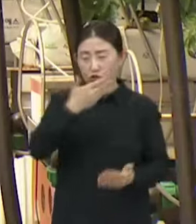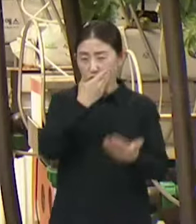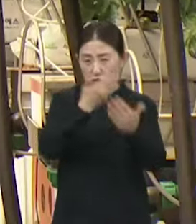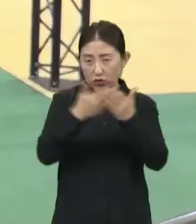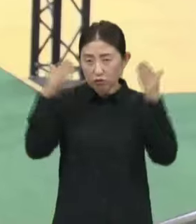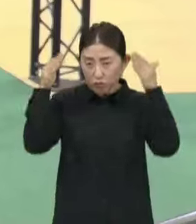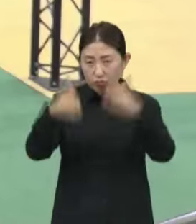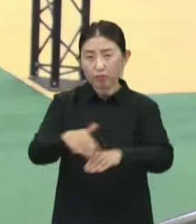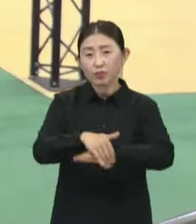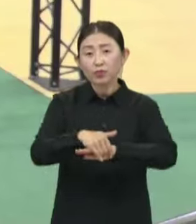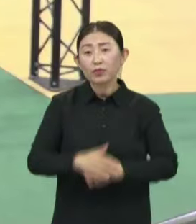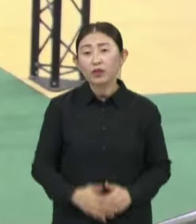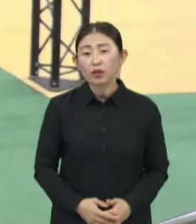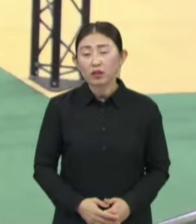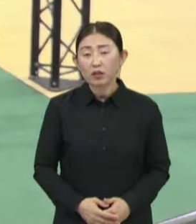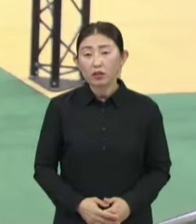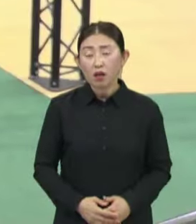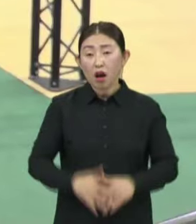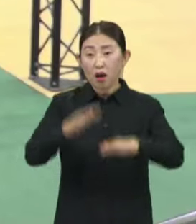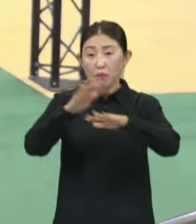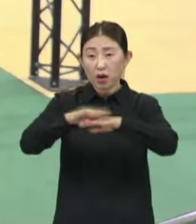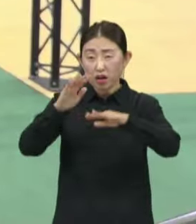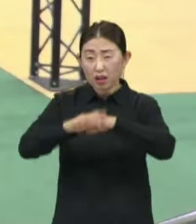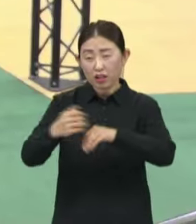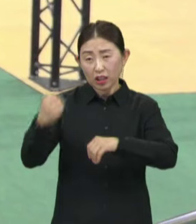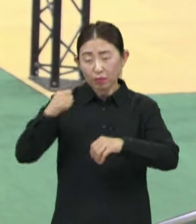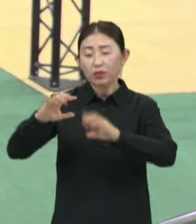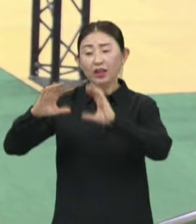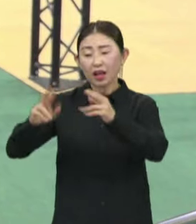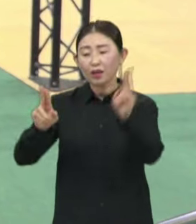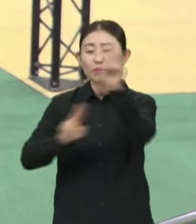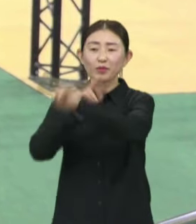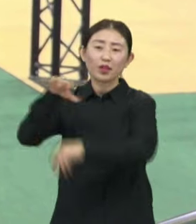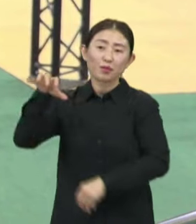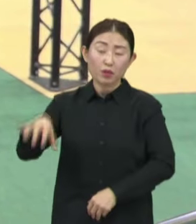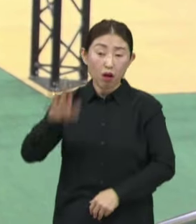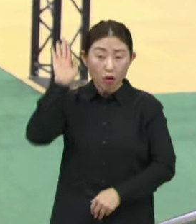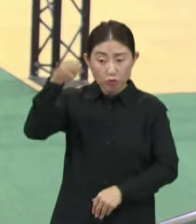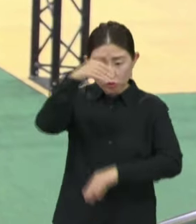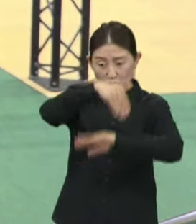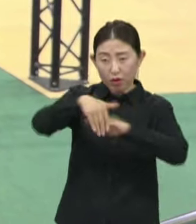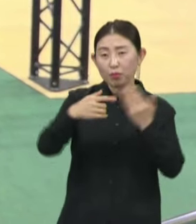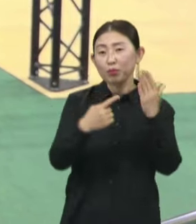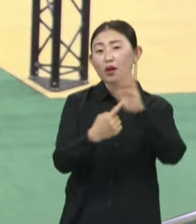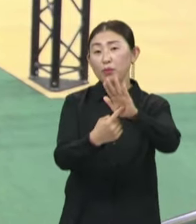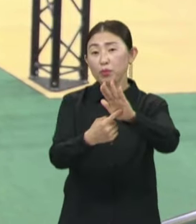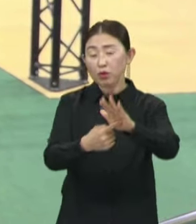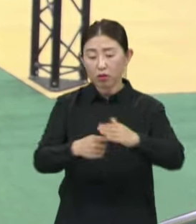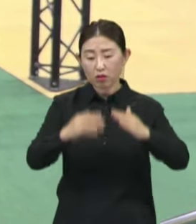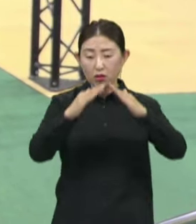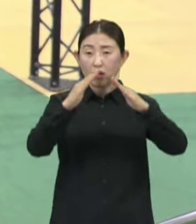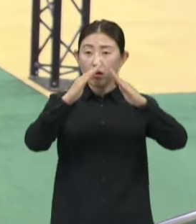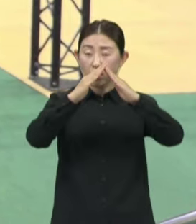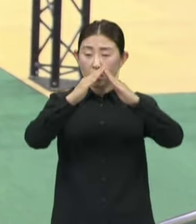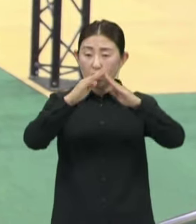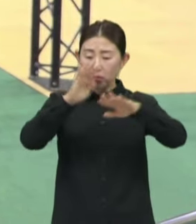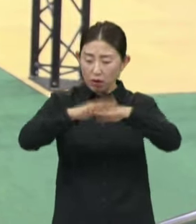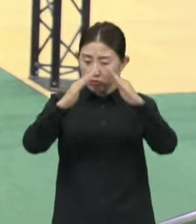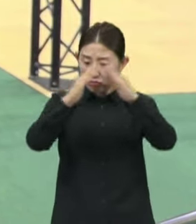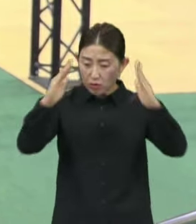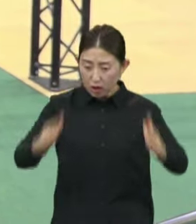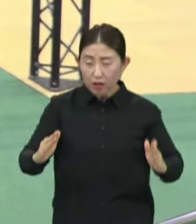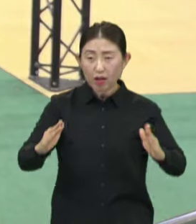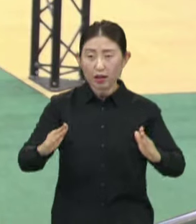프로젝트입니다. 세계 최대 농업 강국인 네덜란드에서 미래 비전을 선포한 충남이 스마트 농업에 더욱 박차를 가할 것으로